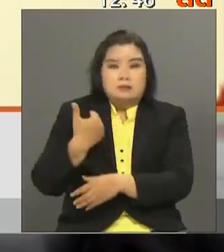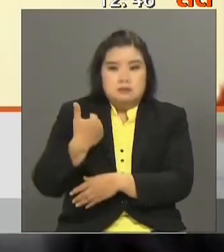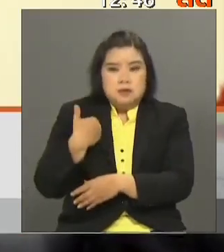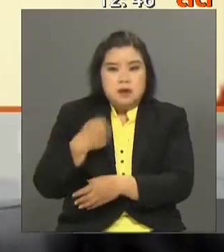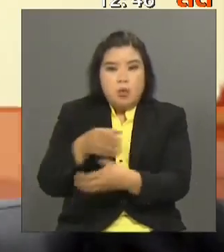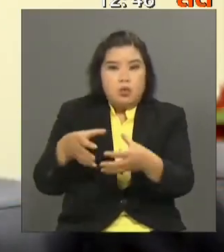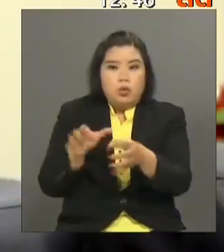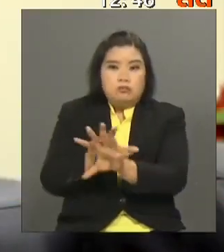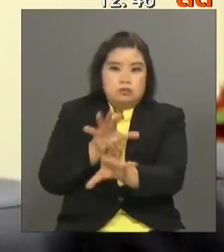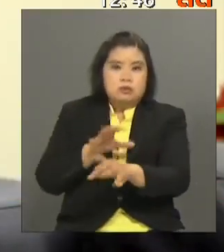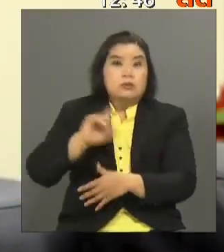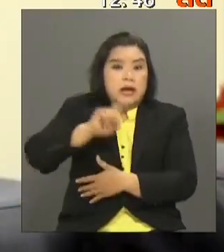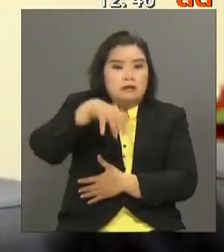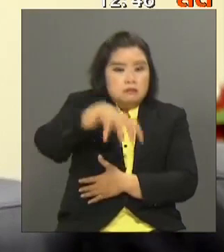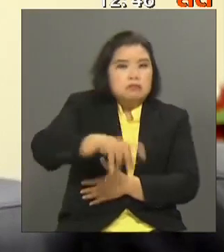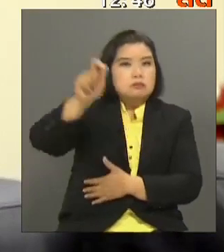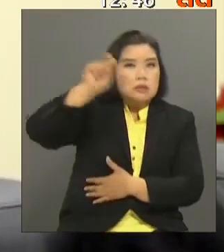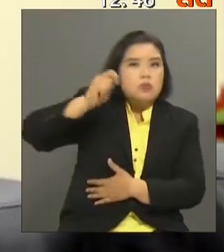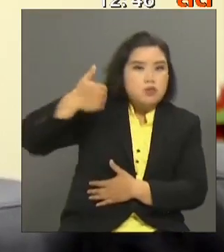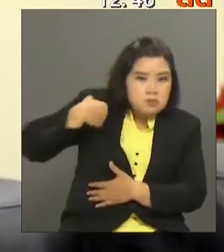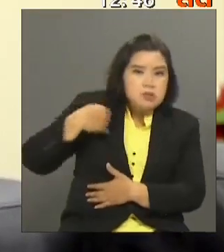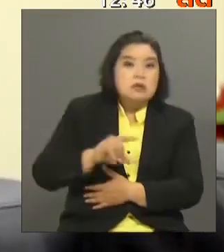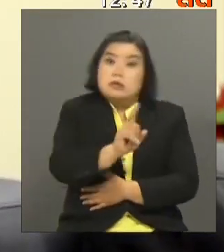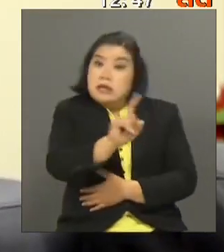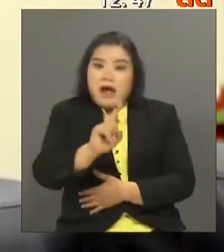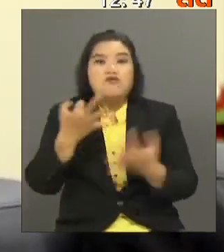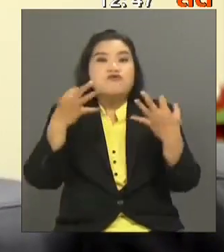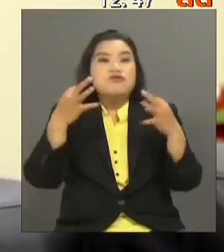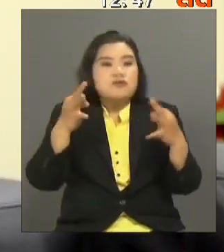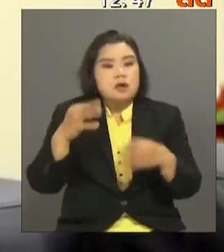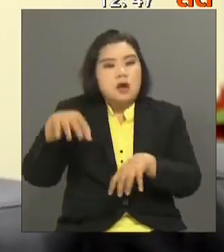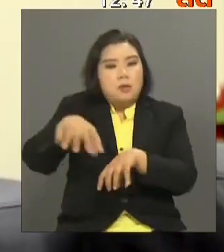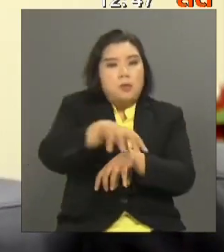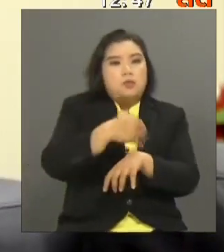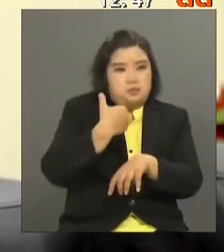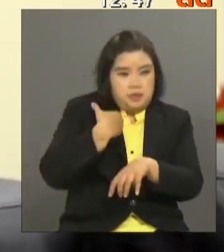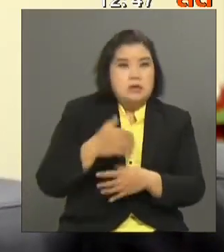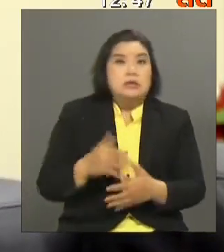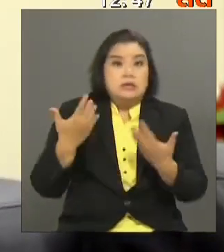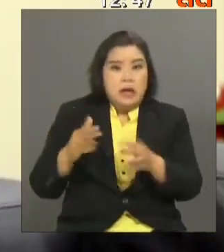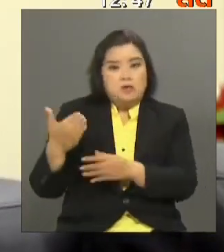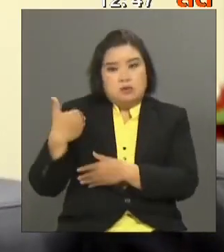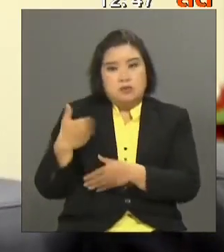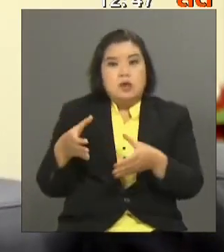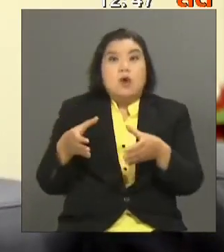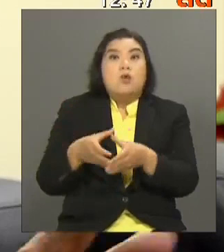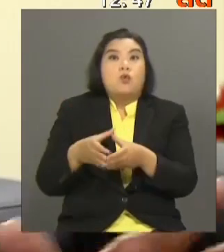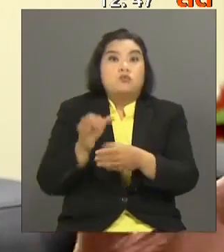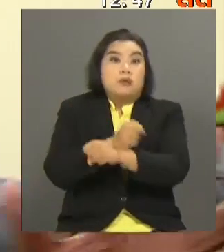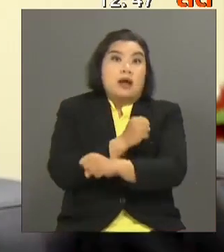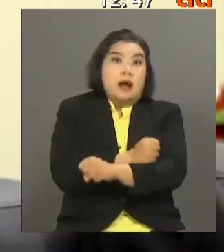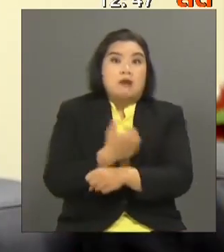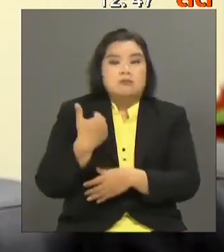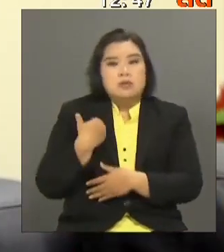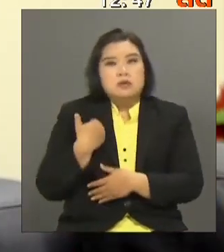กันอยู่ที่สนามหลวงมั่งหรือที่อื่นมั่งนะแต่กลุ่มนึงที่ไม่เป็นสหภาพเนี่ยเป็นกลุ่มที่แรงงาน3คน5